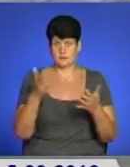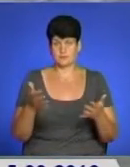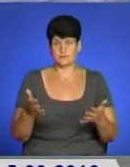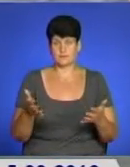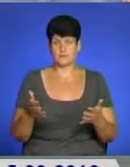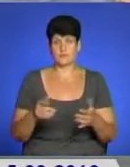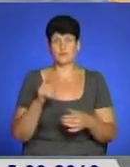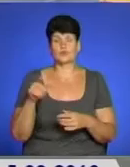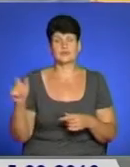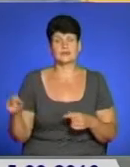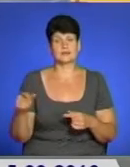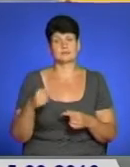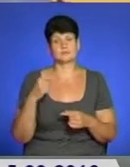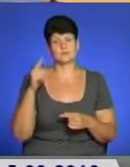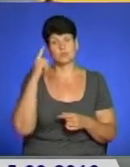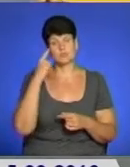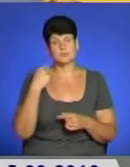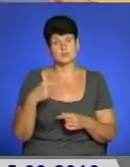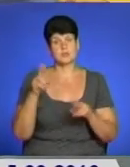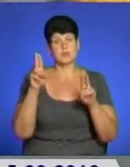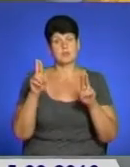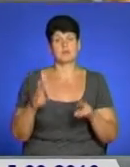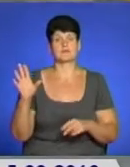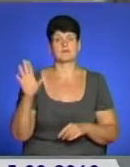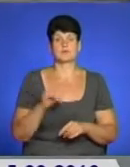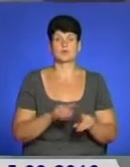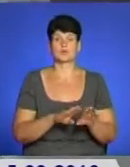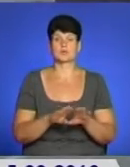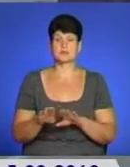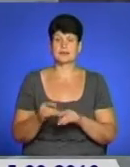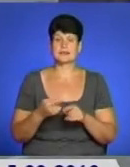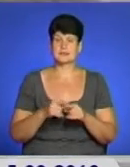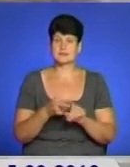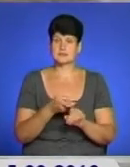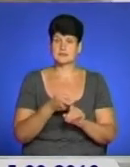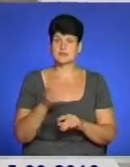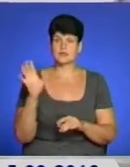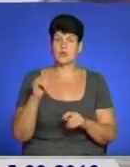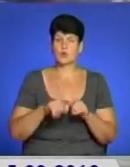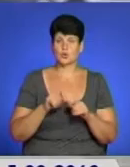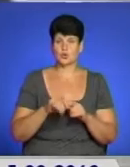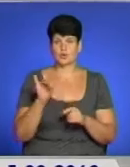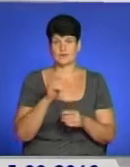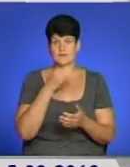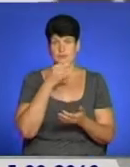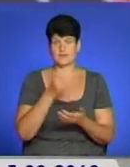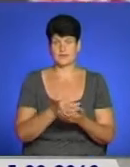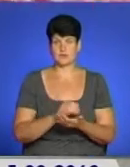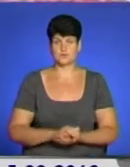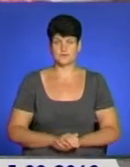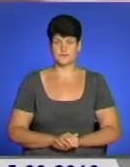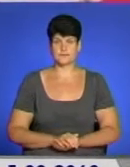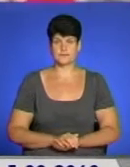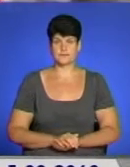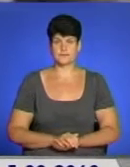У пасажирів думка зовсім інша. Правила для всіх однакові. Це має стосуватися і контролю, та відповідальності.